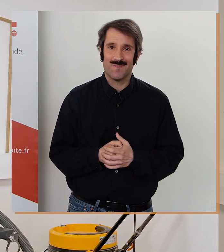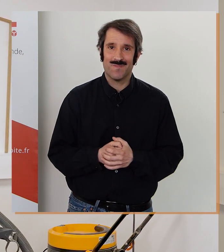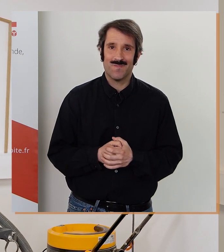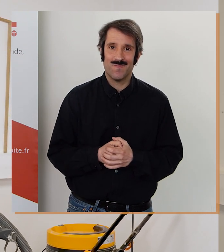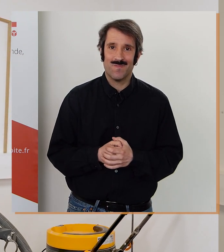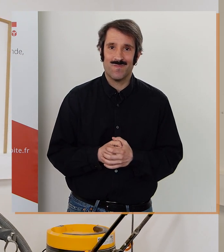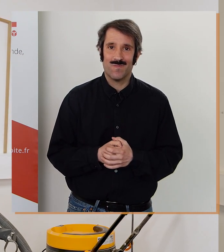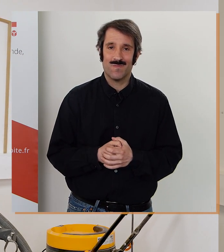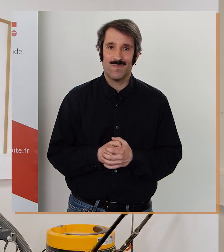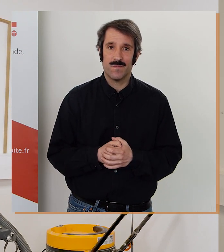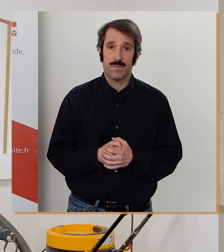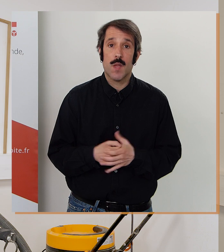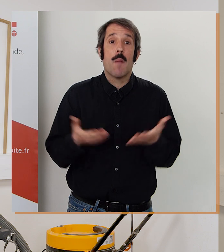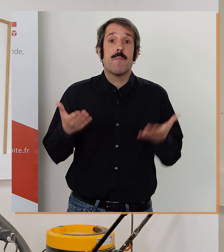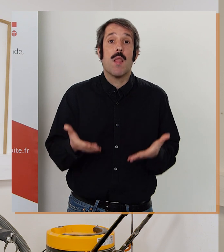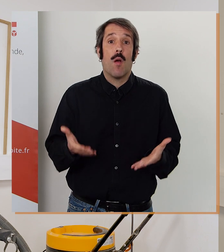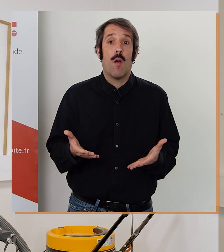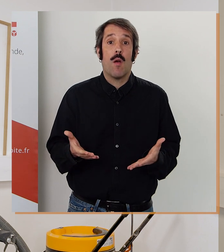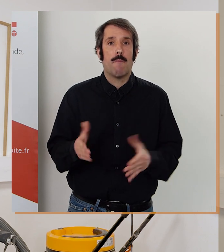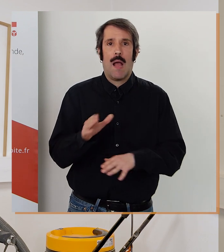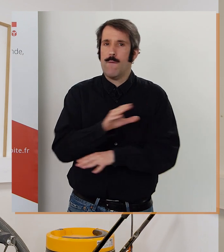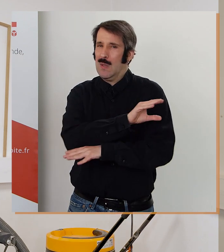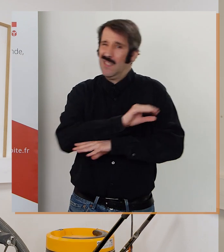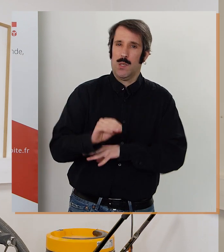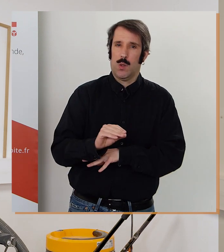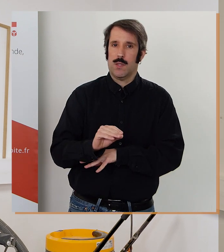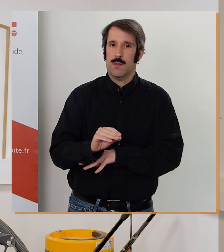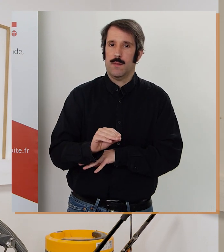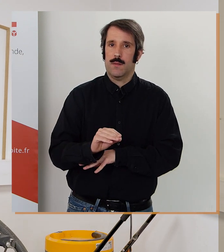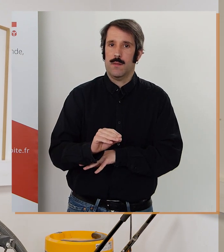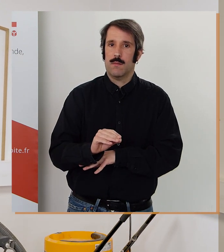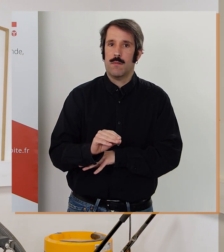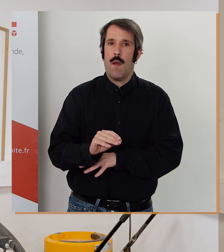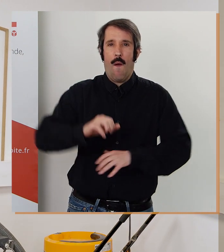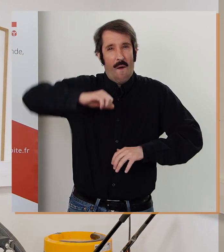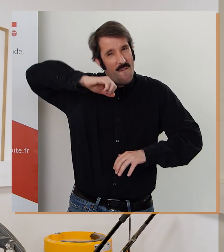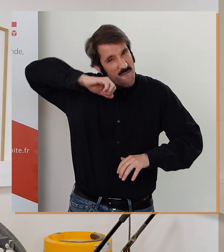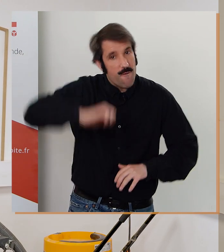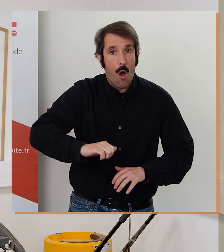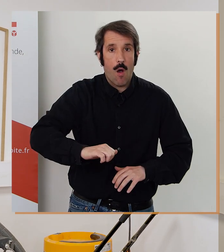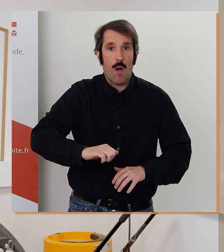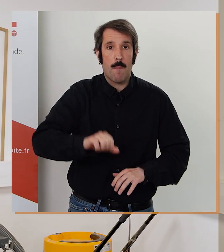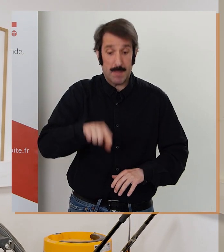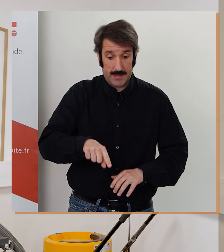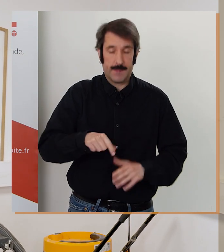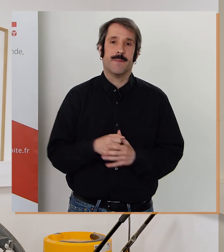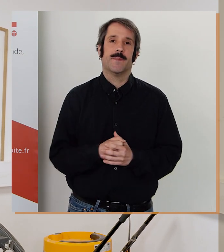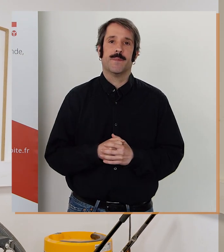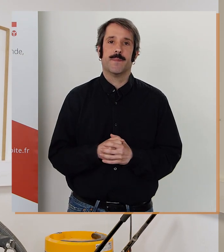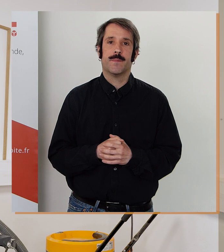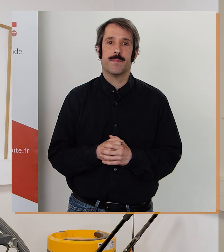Voilà. Et je n'ai plus qu'à sécuriser en pressant fortement sur cette